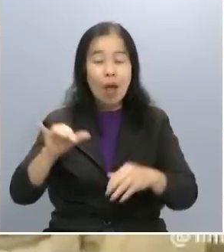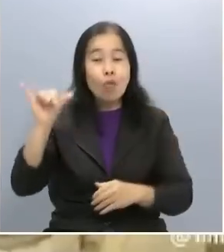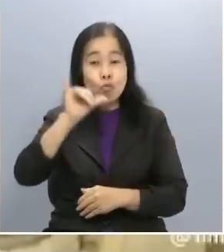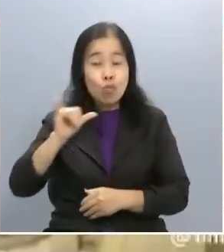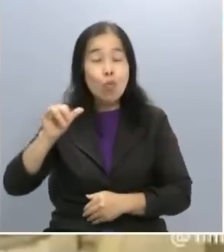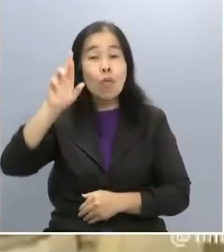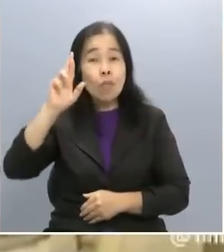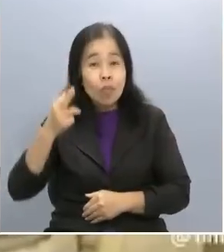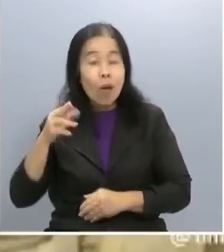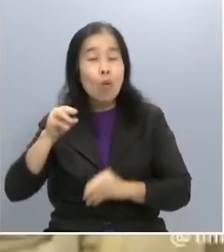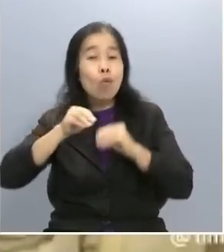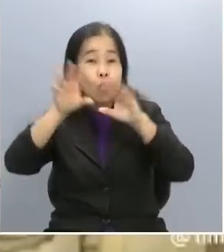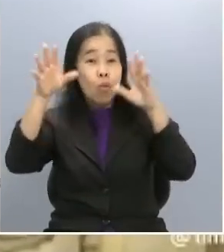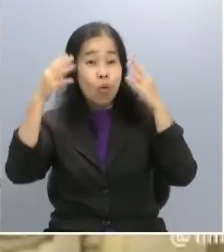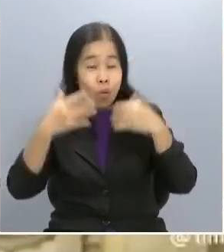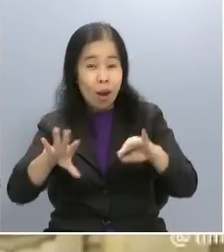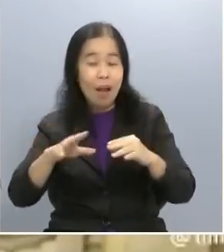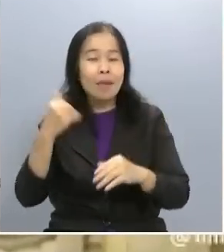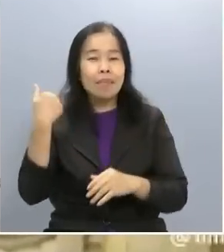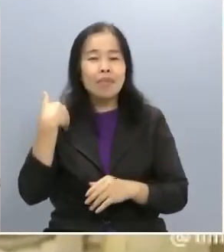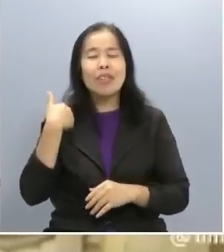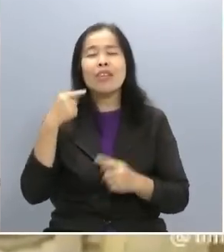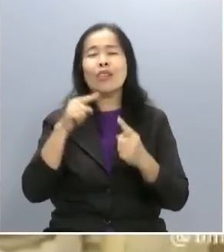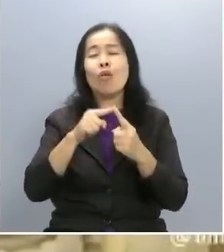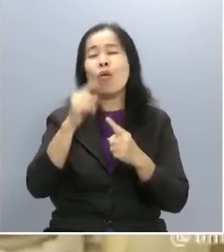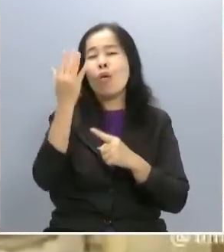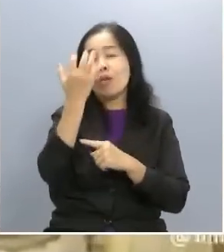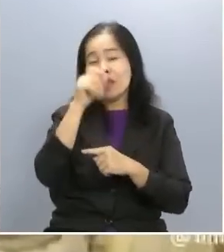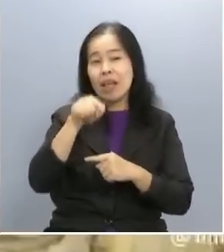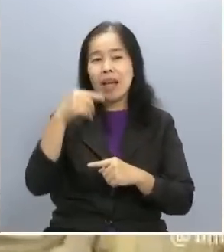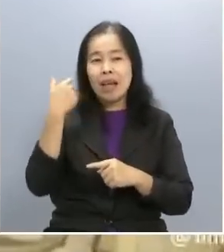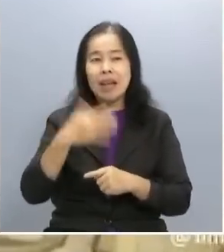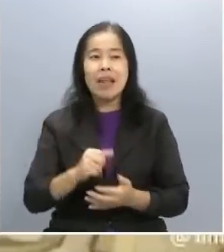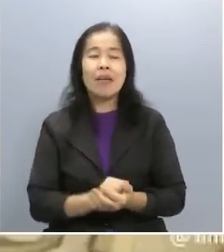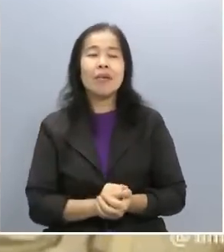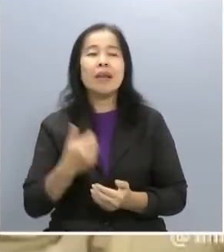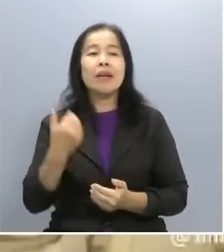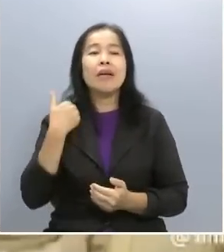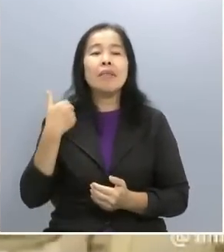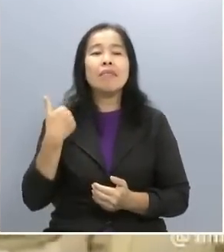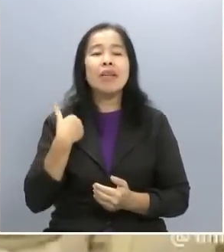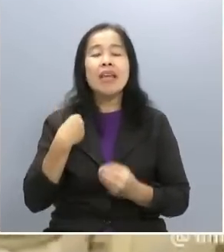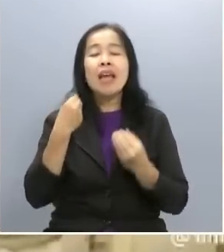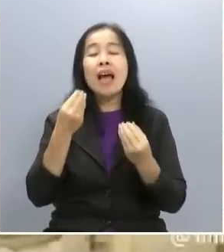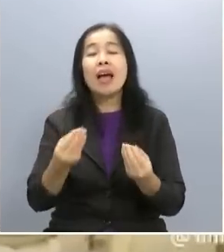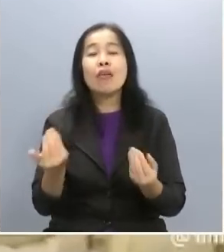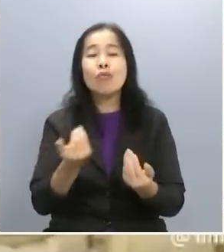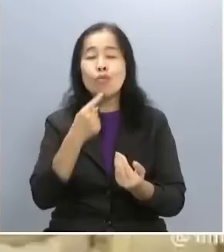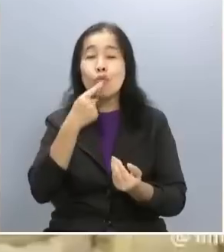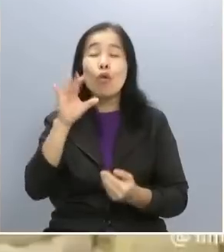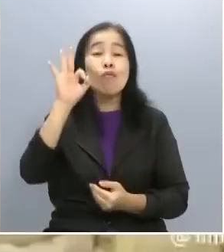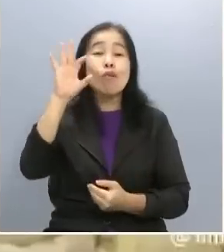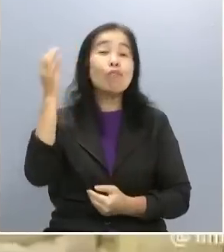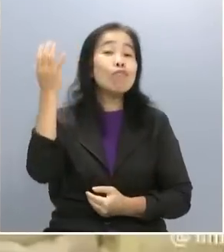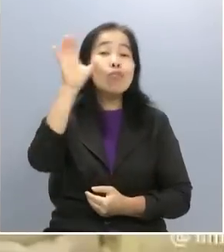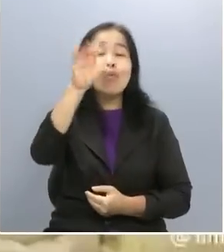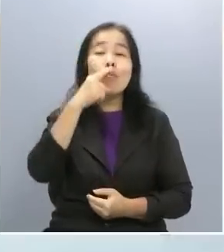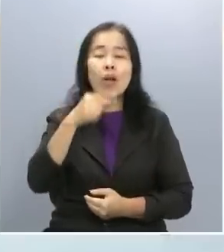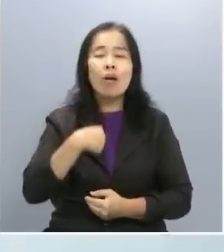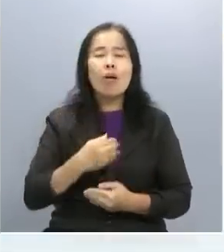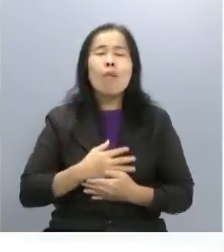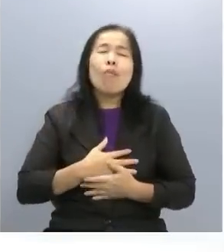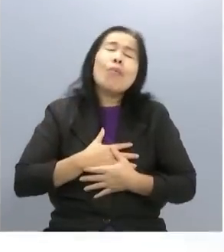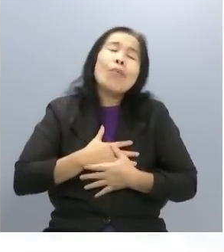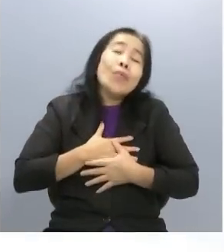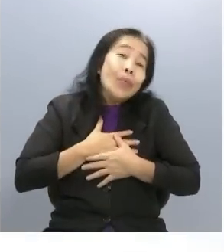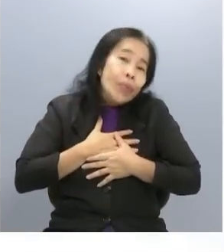ราะว่าเมื่อวานท่านผู้ชมไม่ได้ดูทางจอช่อง3 ค ุณโป้โยคีเพย์บอยเจ้าของเพลงบอกว่ายังไง โพสต์เฟซบุ๊กเลยค่ะบอกว่าผมปลื้มมาก